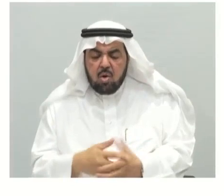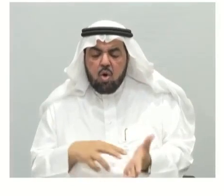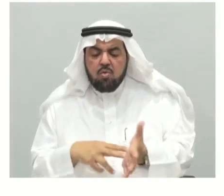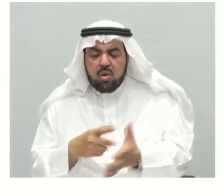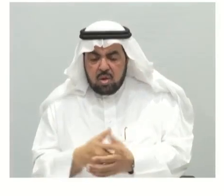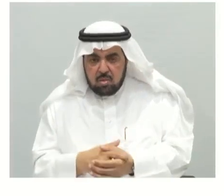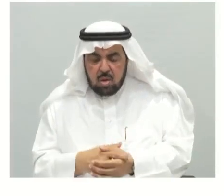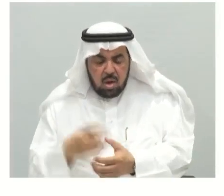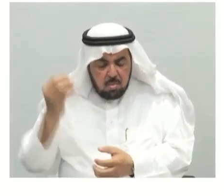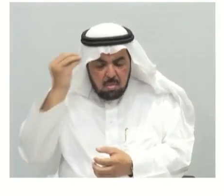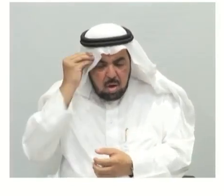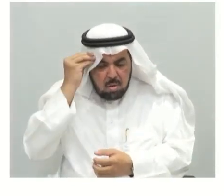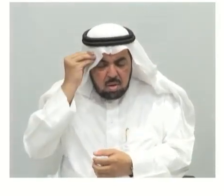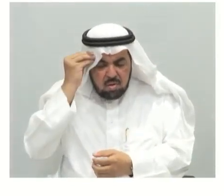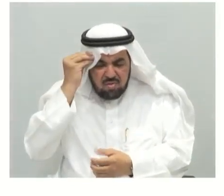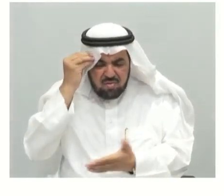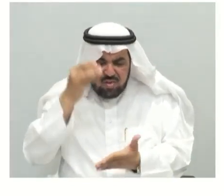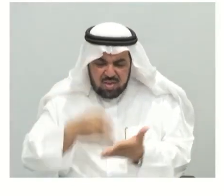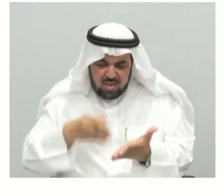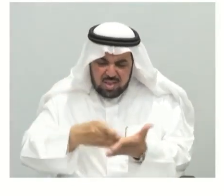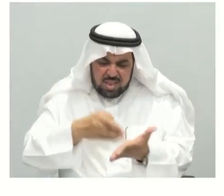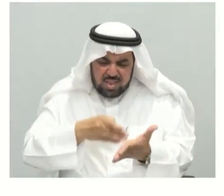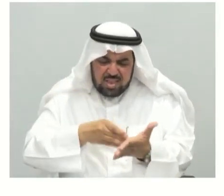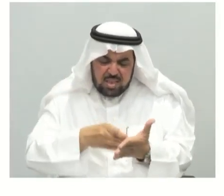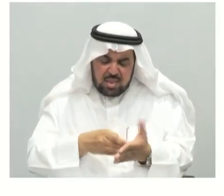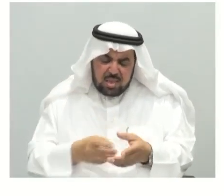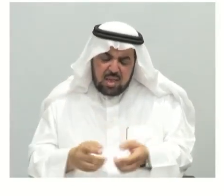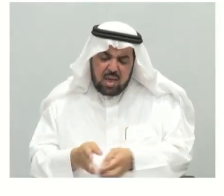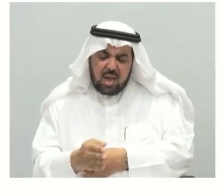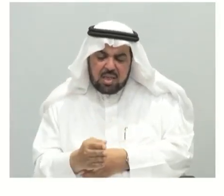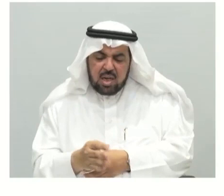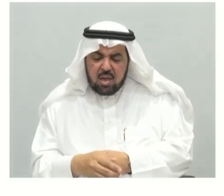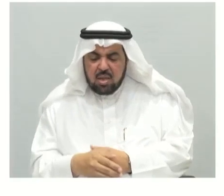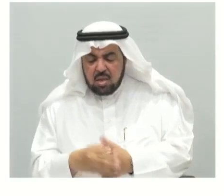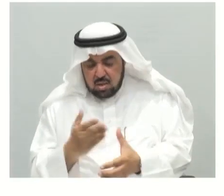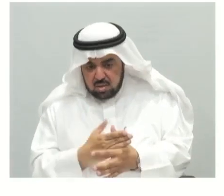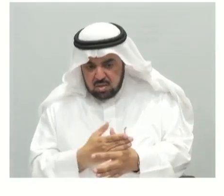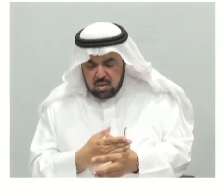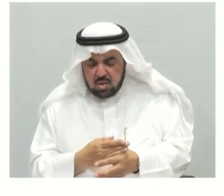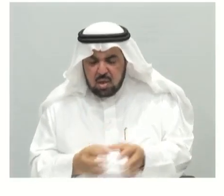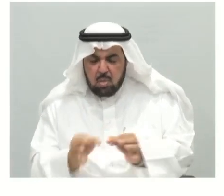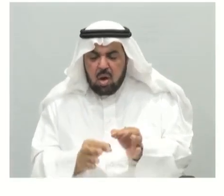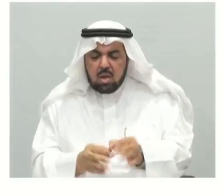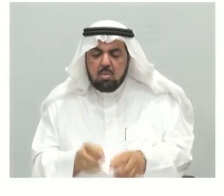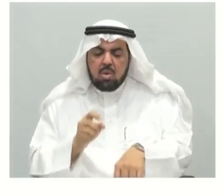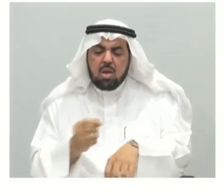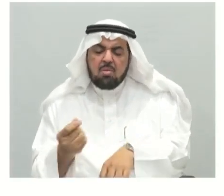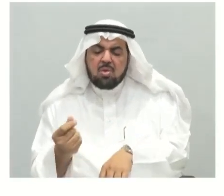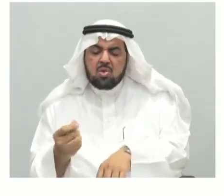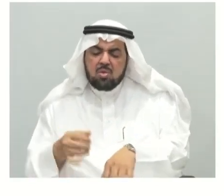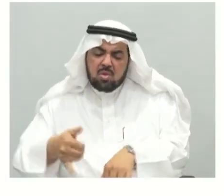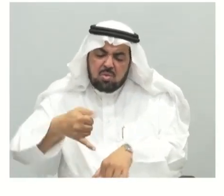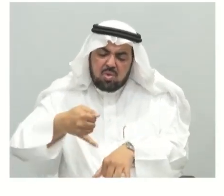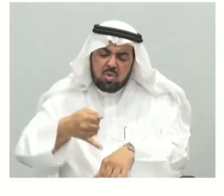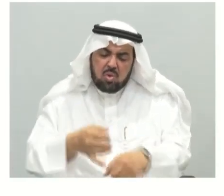معلوماتك في تشريح الحشرات حلل لماذا تعد المعالجه بالزيوت فعاله للسيطره على الحشرات